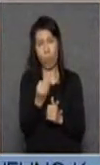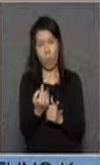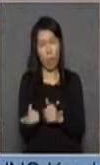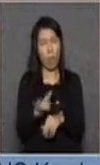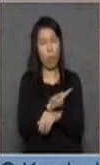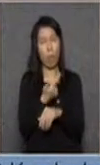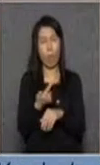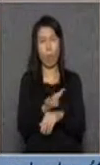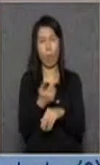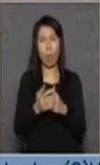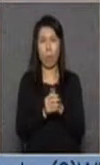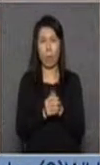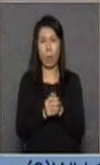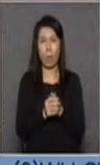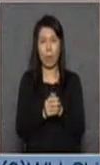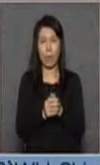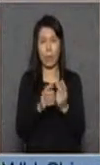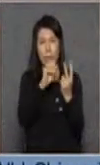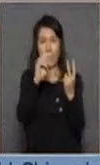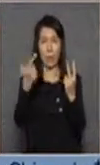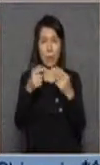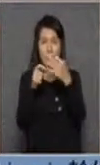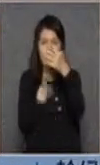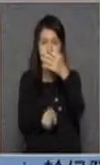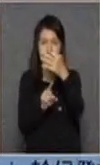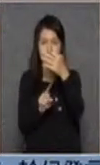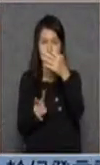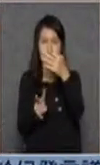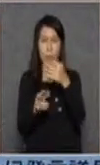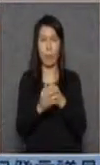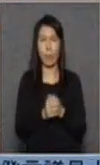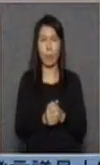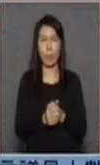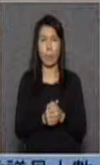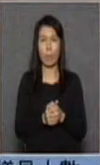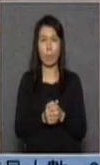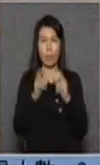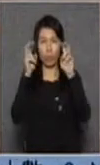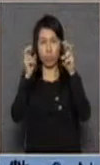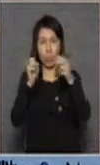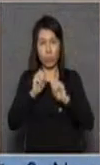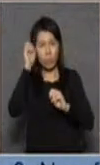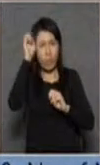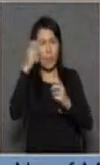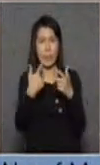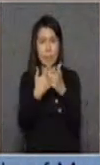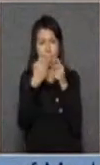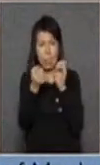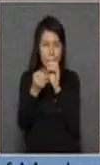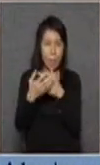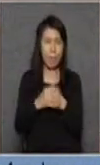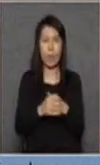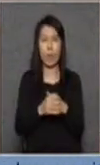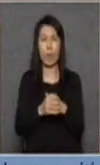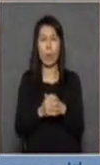算你係以我2008年3月12日嗰、那個。動議辯論所提咧，距離而